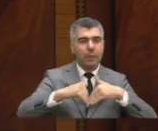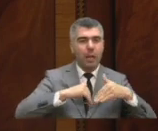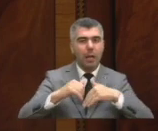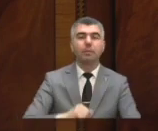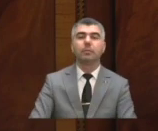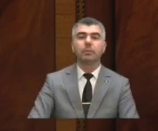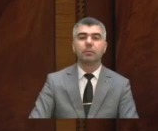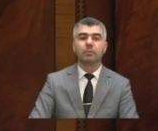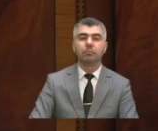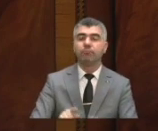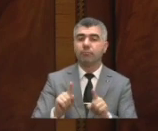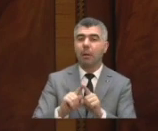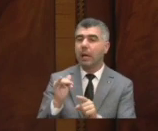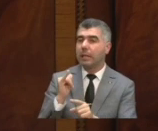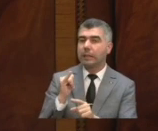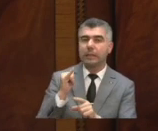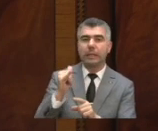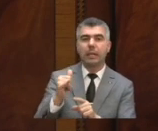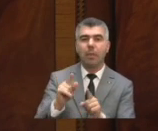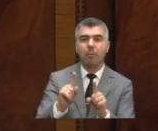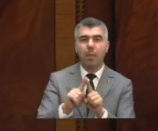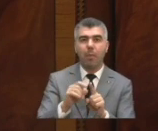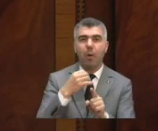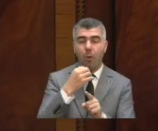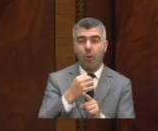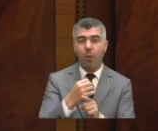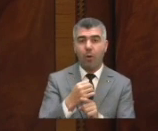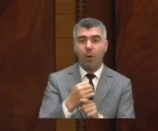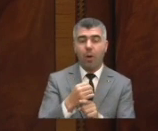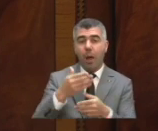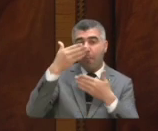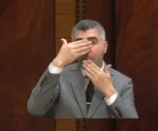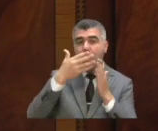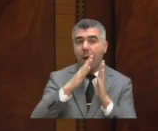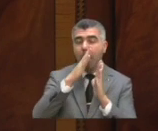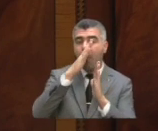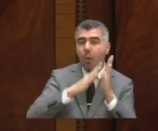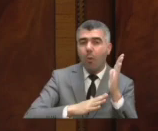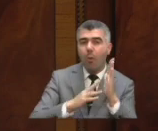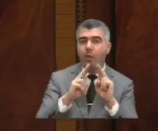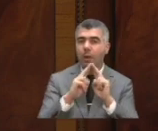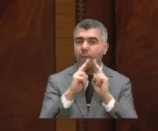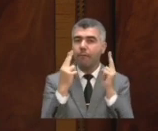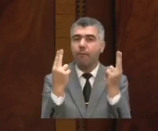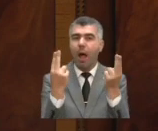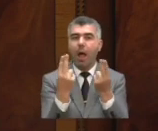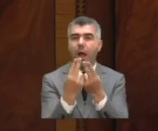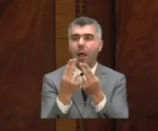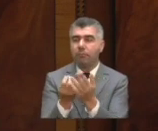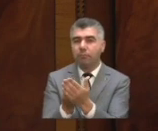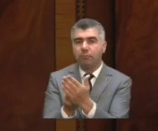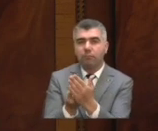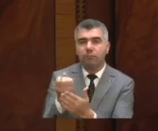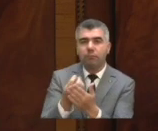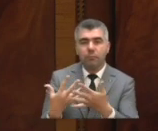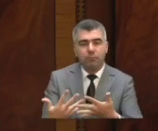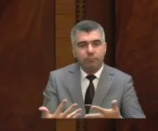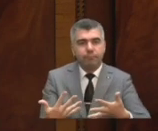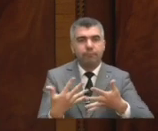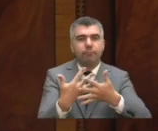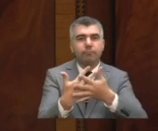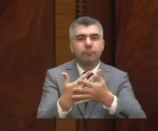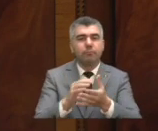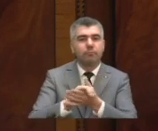وكعادته في مثل هذه المحن اعطى المغرب للعالم في الالتحام يدا واحده